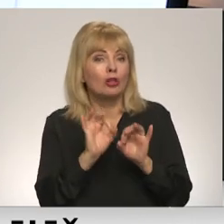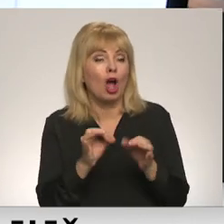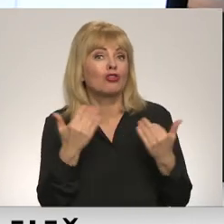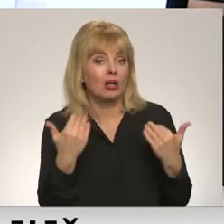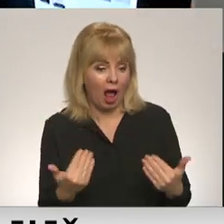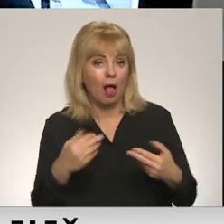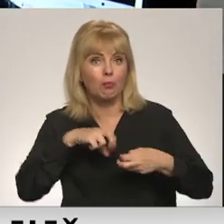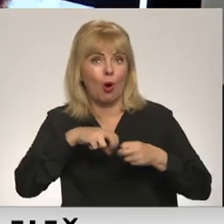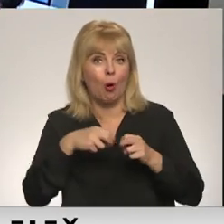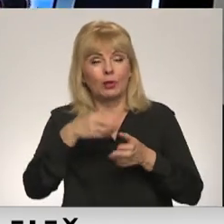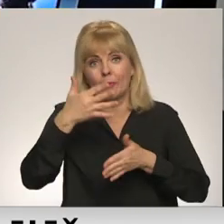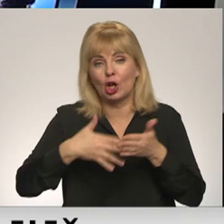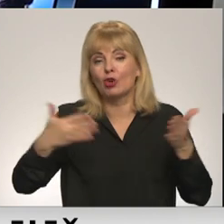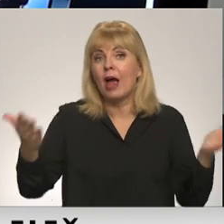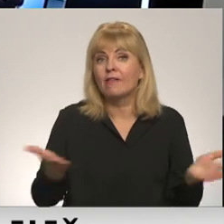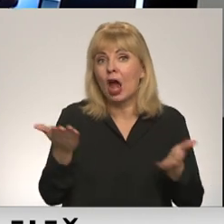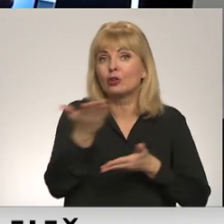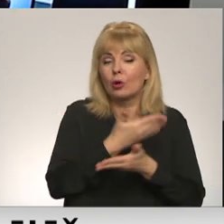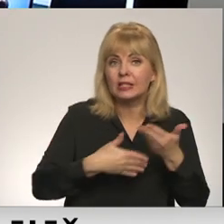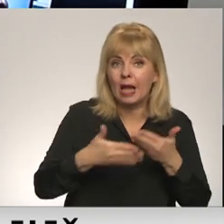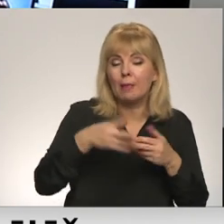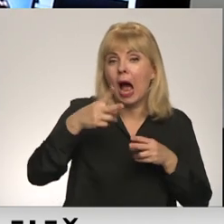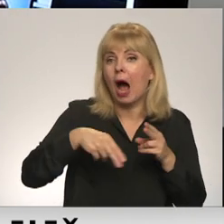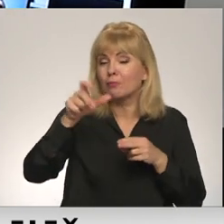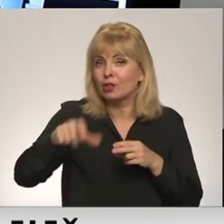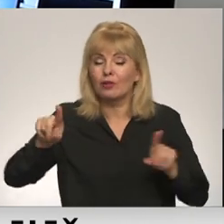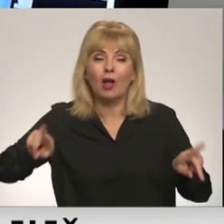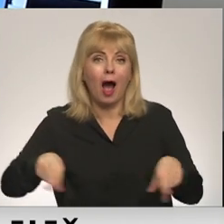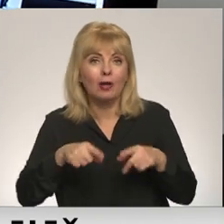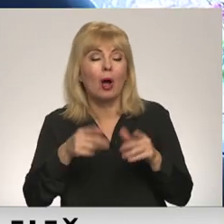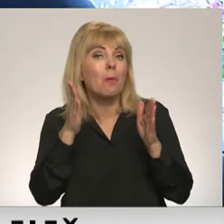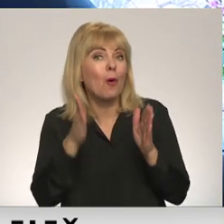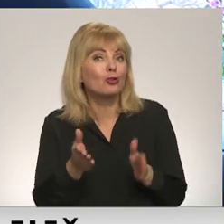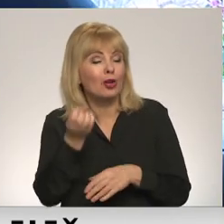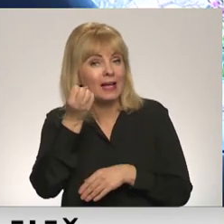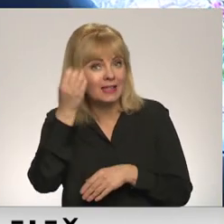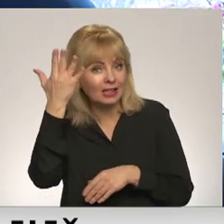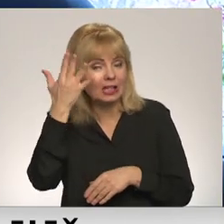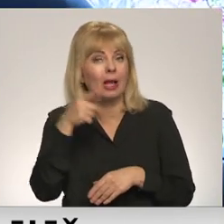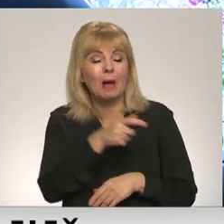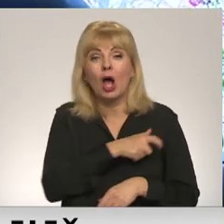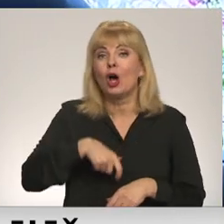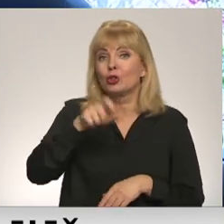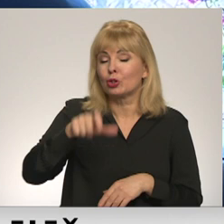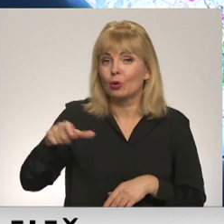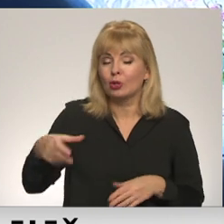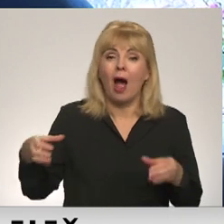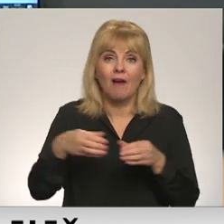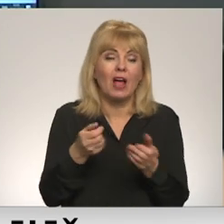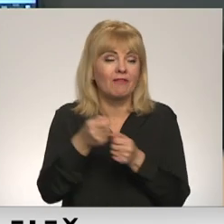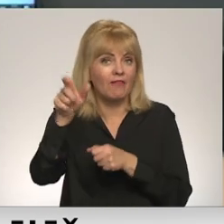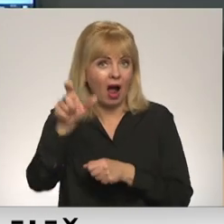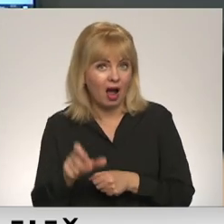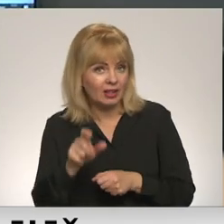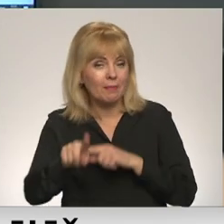problēmu risināšanā, kā arī veicināt sadarbību ar absolventiem un attīstīt mūžizglītību. Tikmēr studentu apvienības vadītājs uzskata,